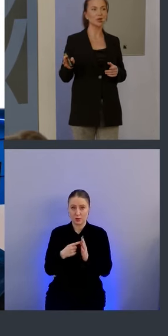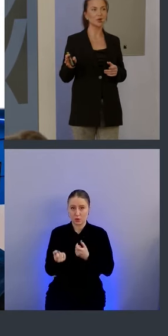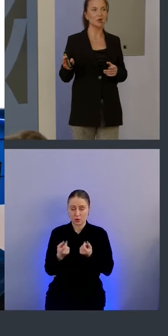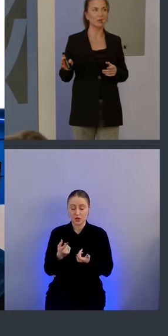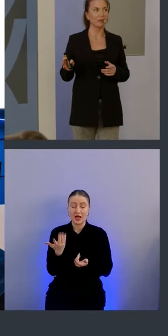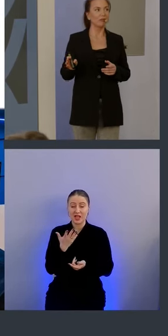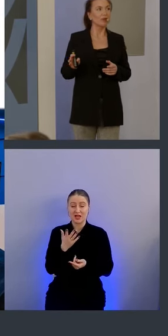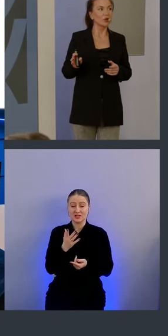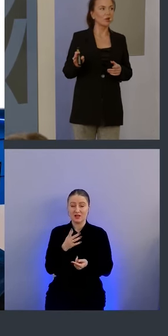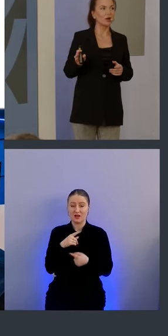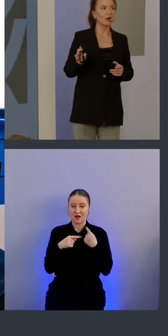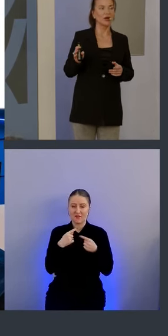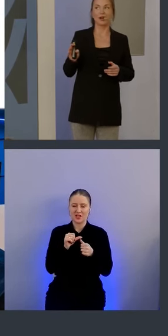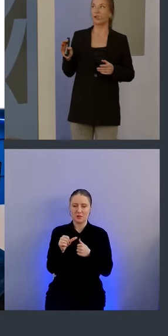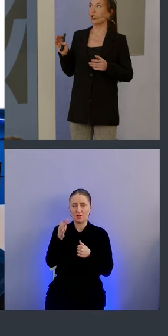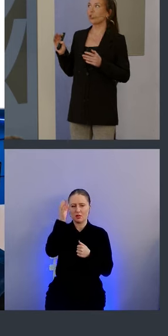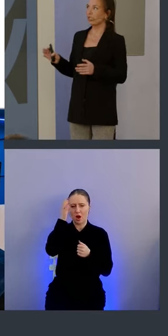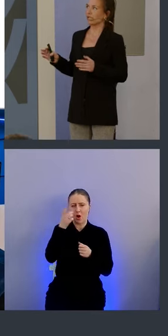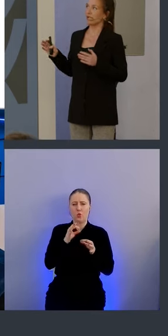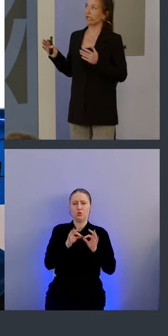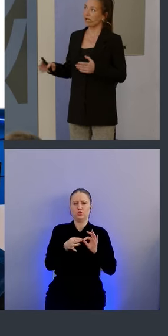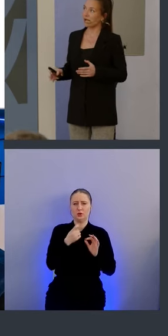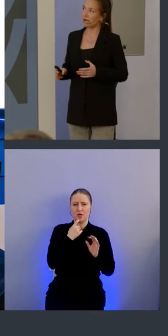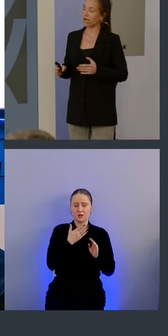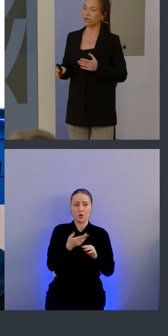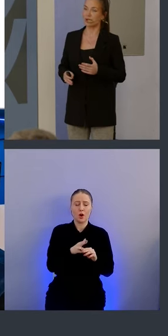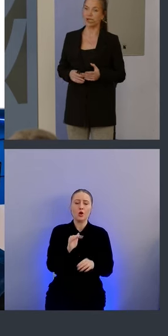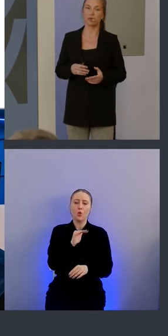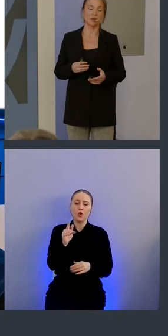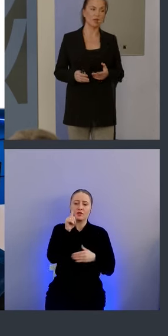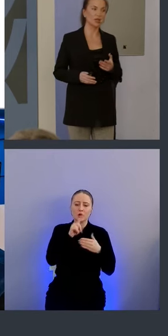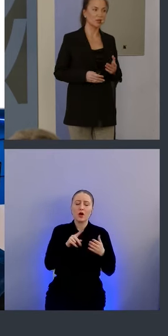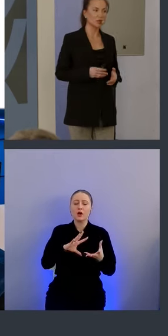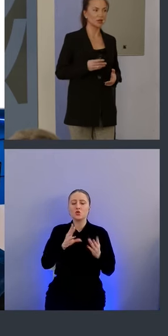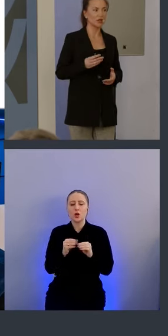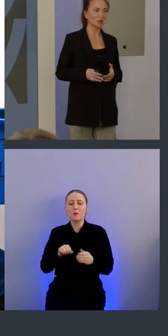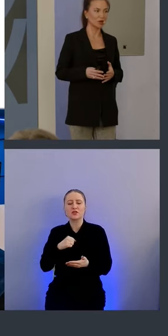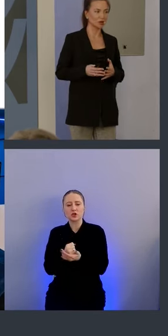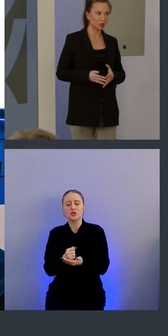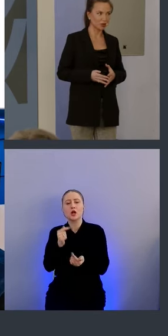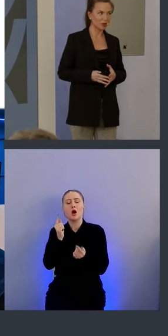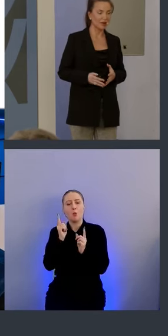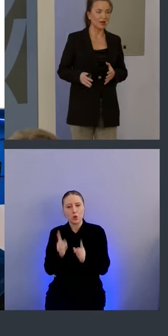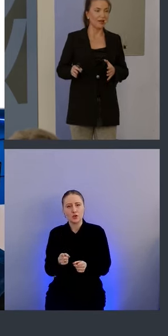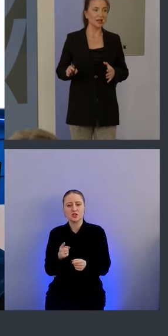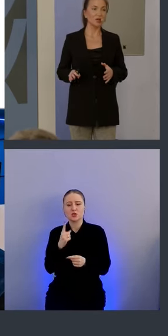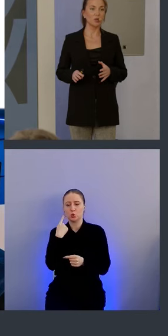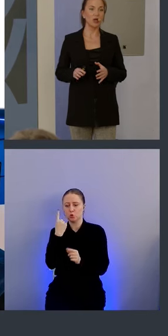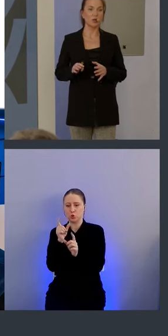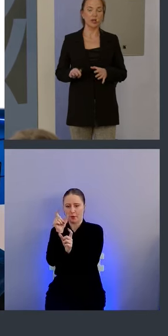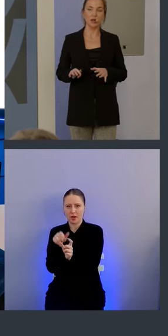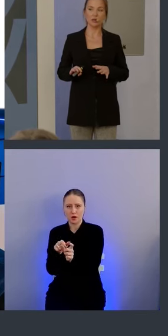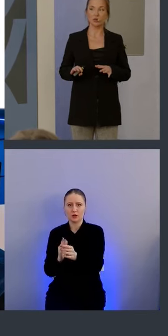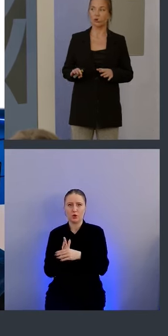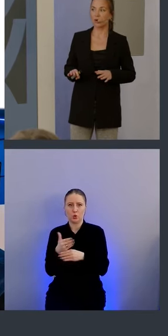научным языком, то это уровни доверия к результатам подтверждения подлинности субъекта доступа. Если